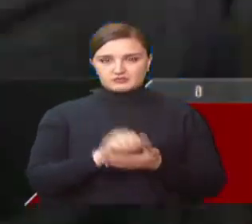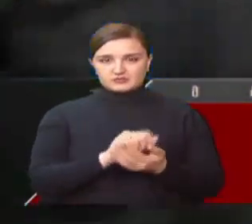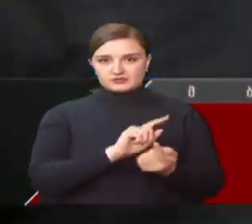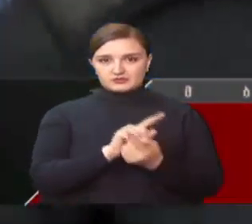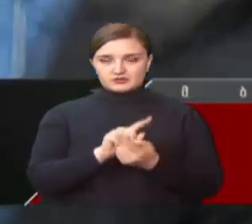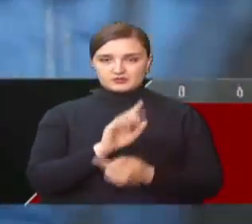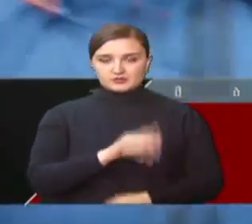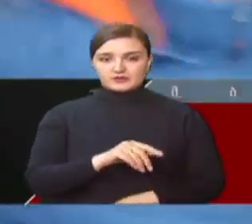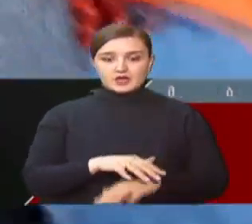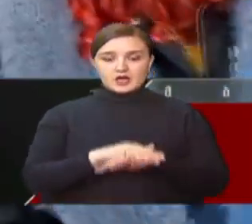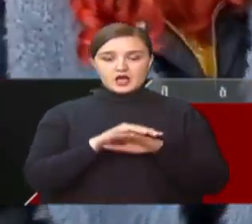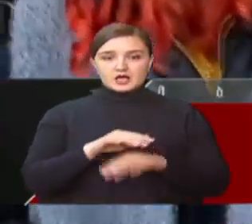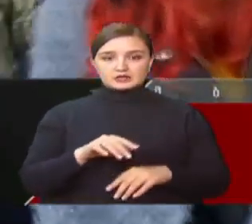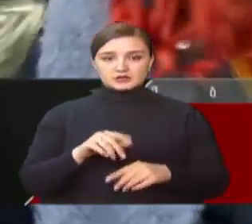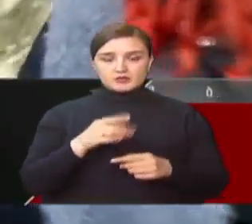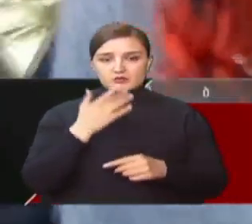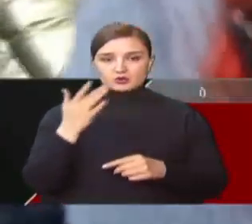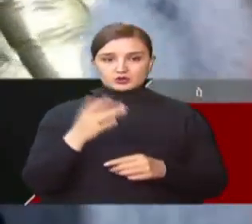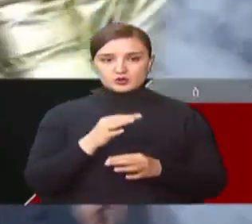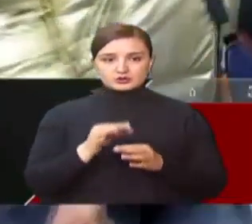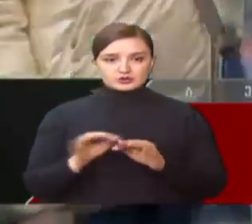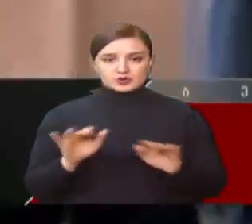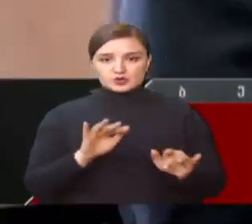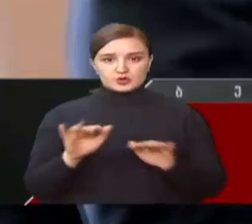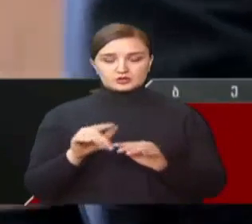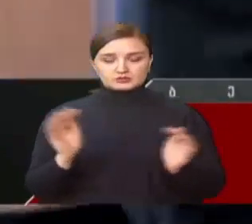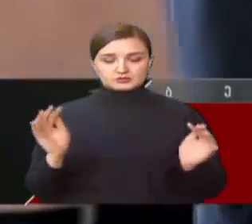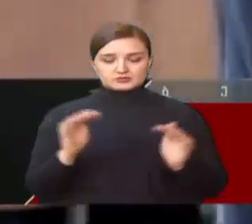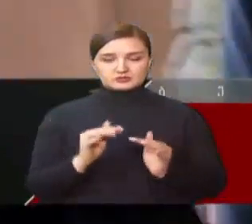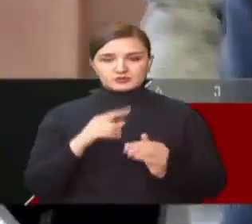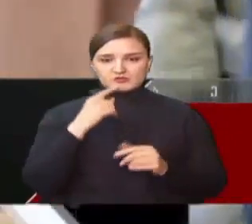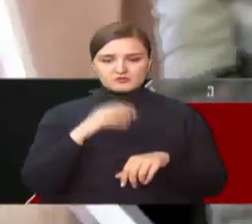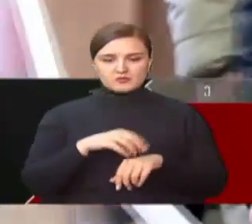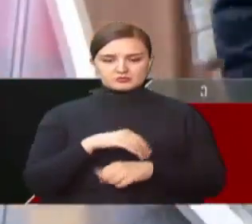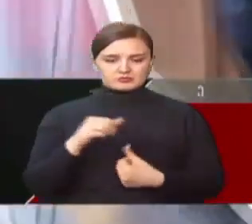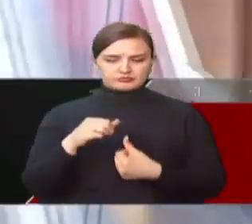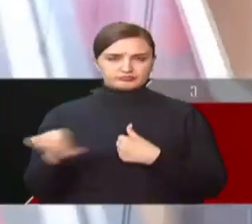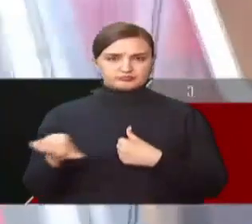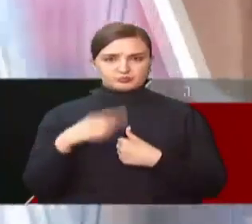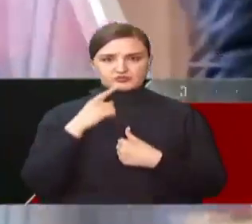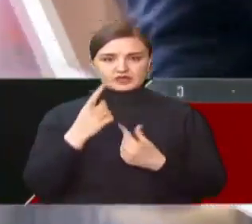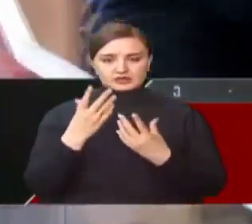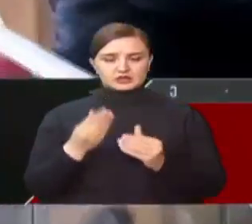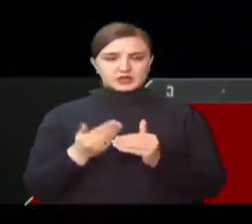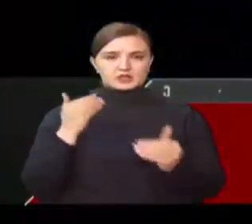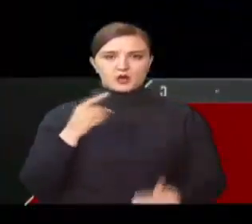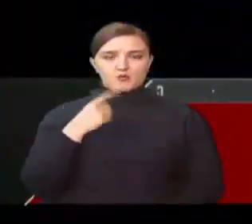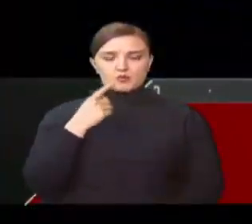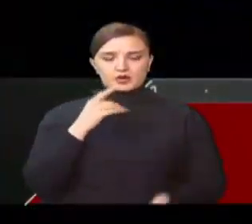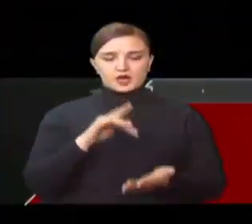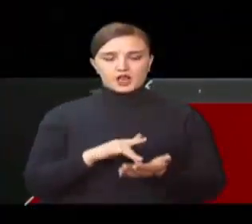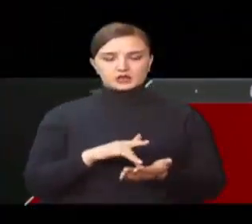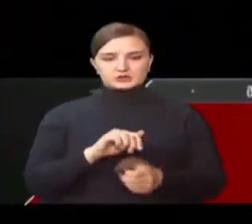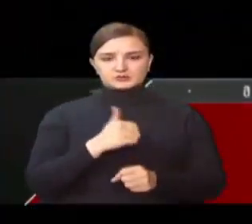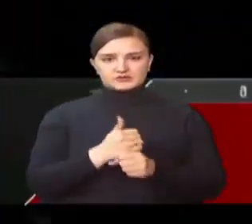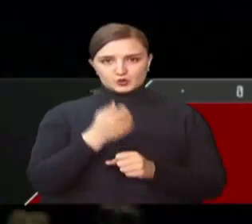ce ertueba. Acțiis politicosi organizatori bi-am șecrebis partidul obisgan distanțire ba stilo benda erti dritadre irțmune bi-an rom, calakism